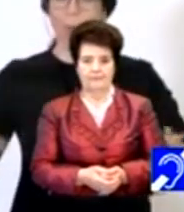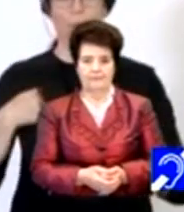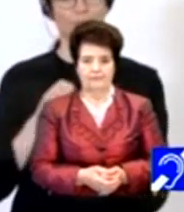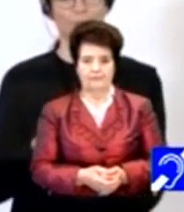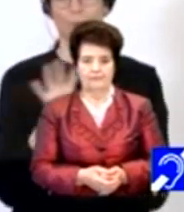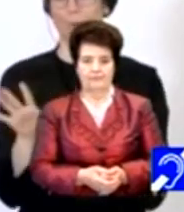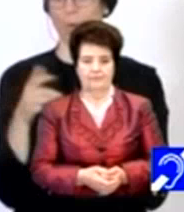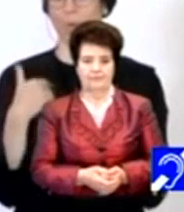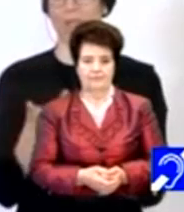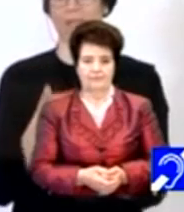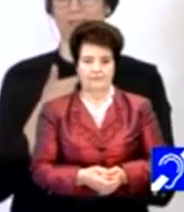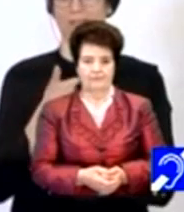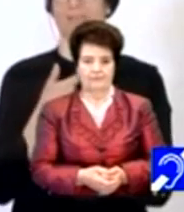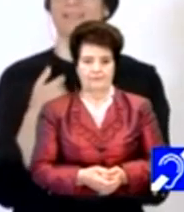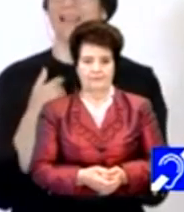Corona-bedingten Einschränkungen.